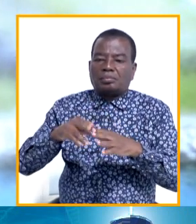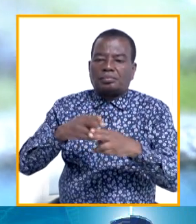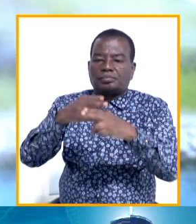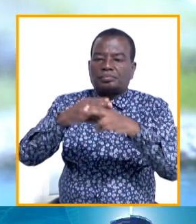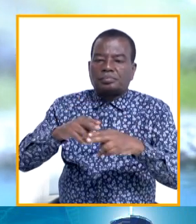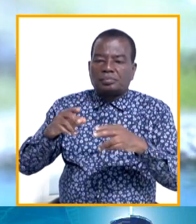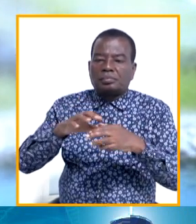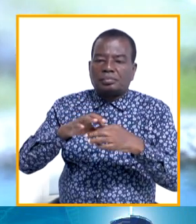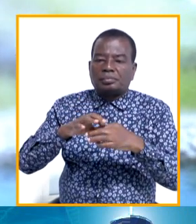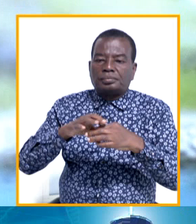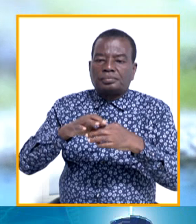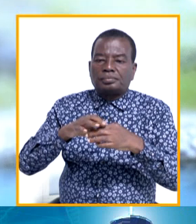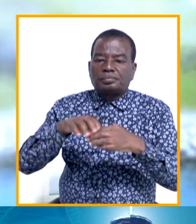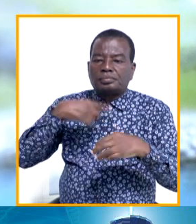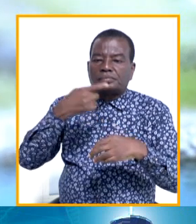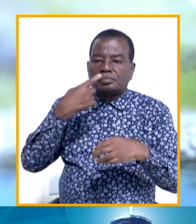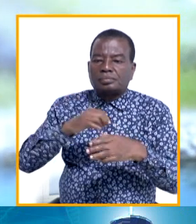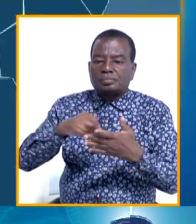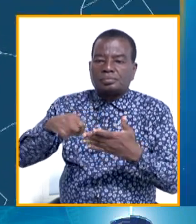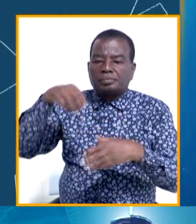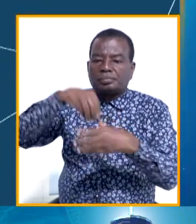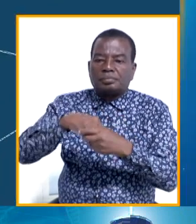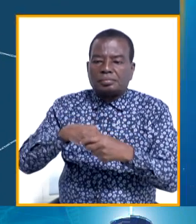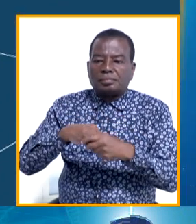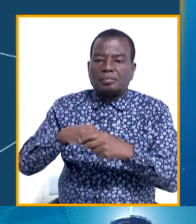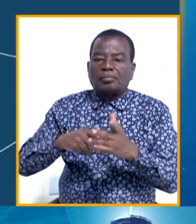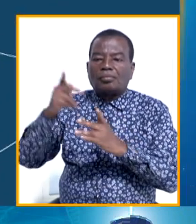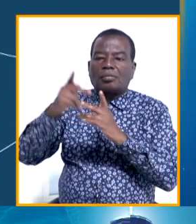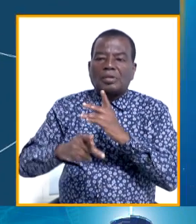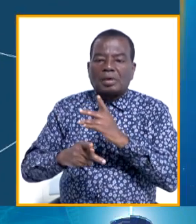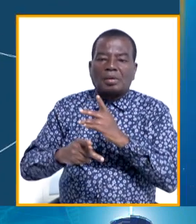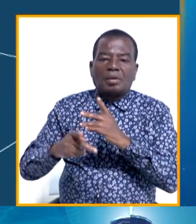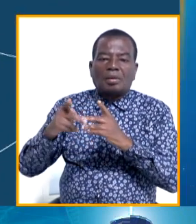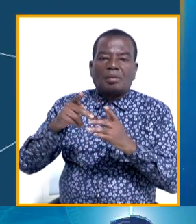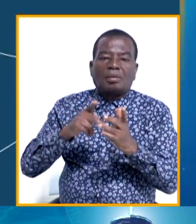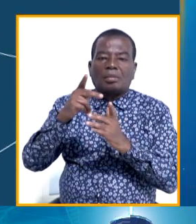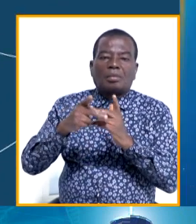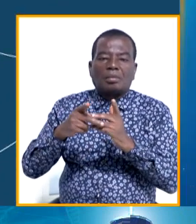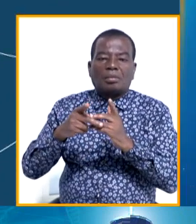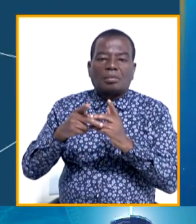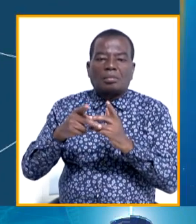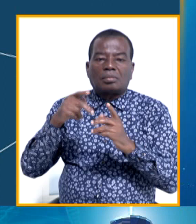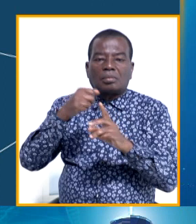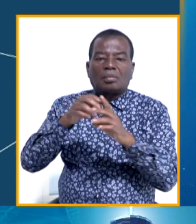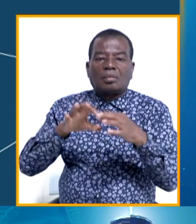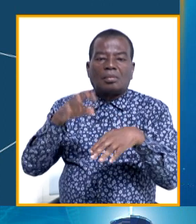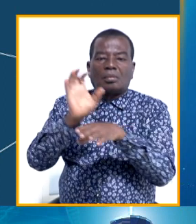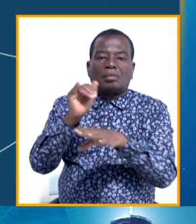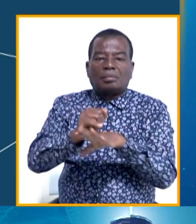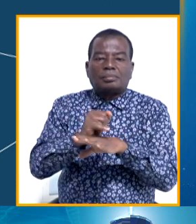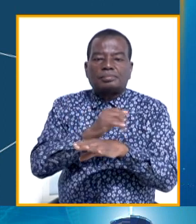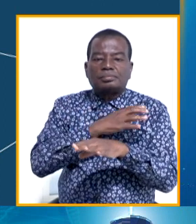girl steam camp qui s'inscrit dans le cadre du projet compétences du programme compact Côte d'Ivoire il est question